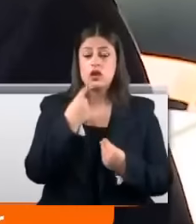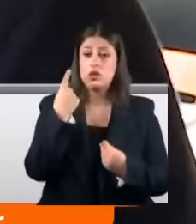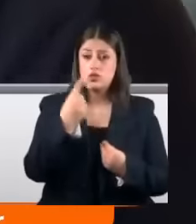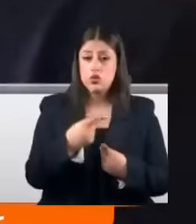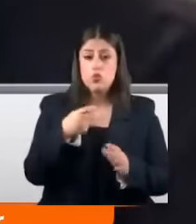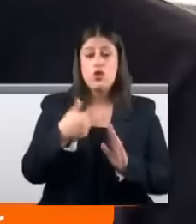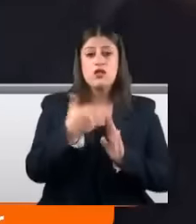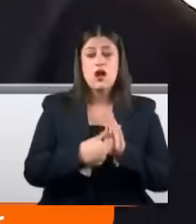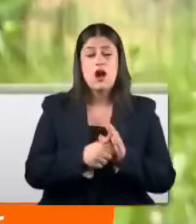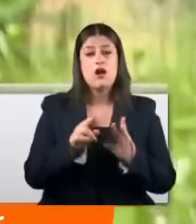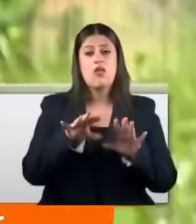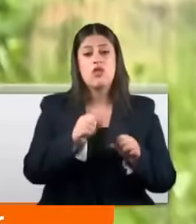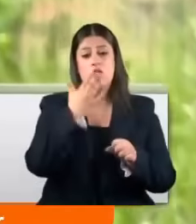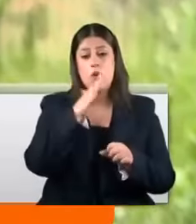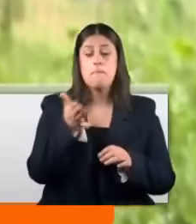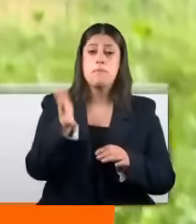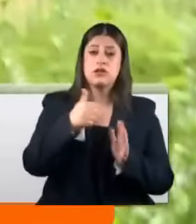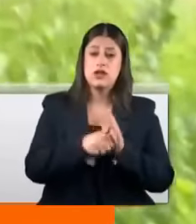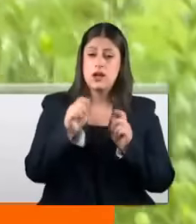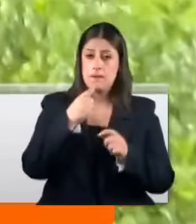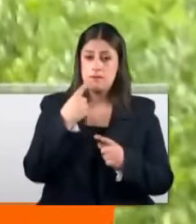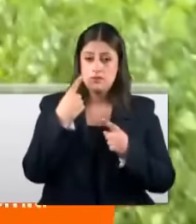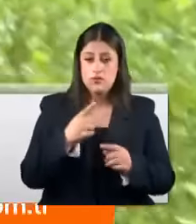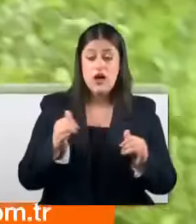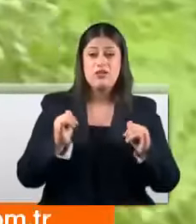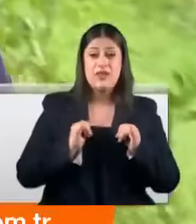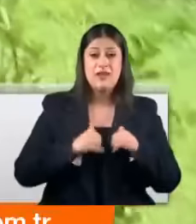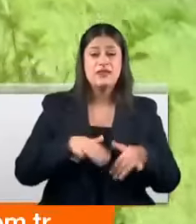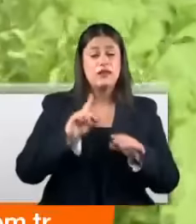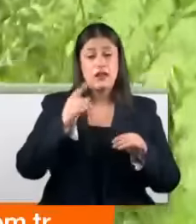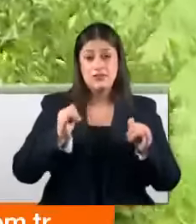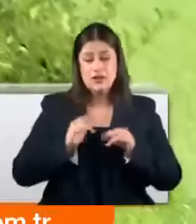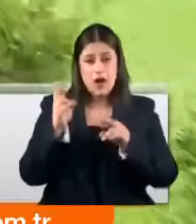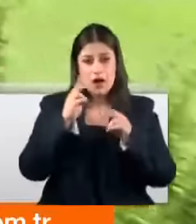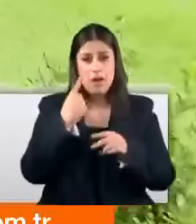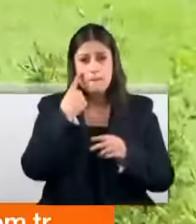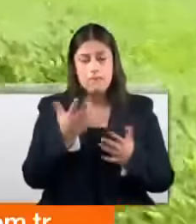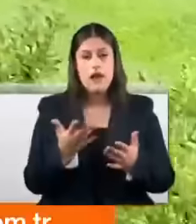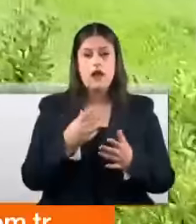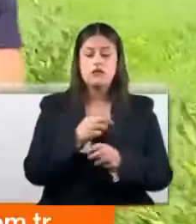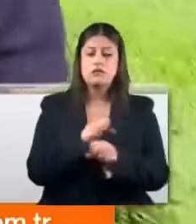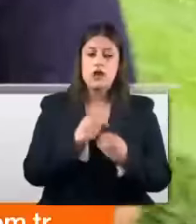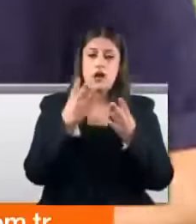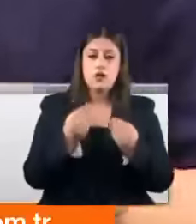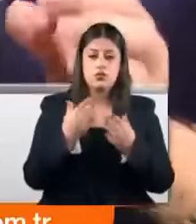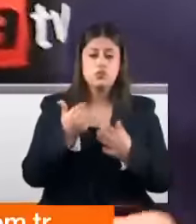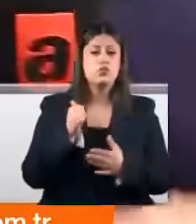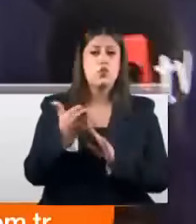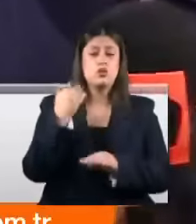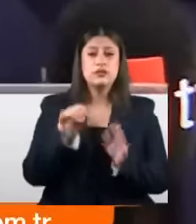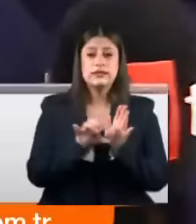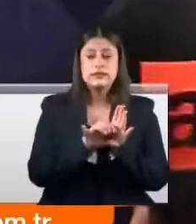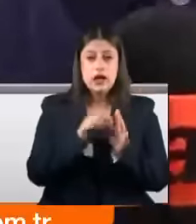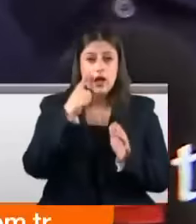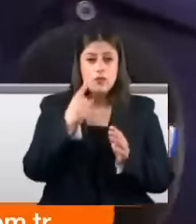yok. Size başka bir tarih atalım. Tatil değil tatilin hayali bile zehir oldu. İddiaya göre Onur Çankaya günler öncesinde Instagram üzerinden bir vize